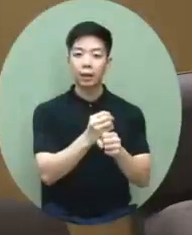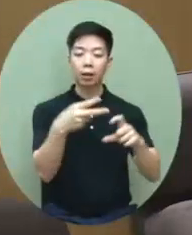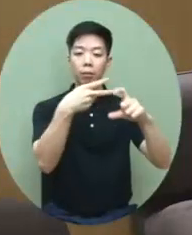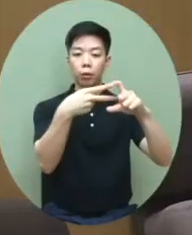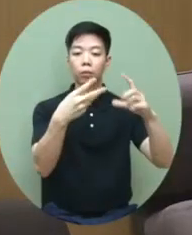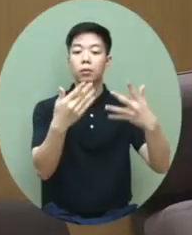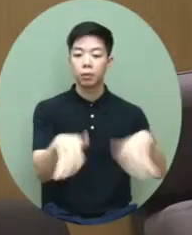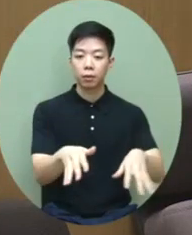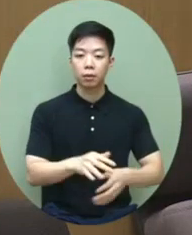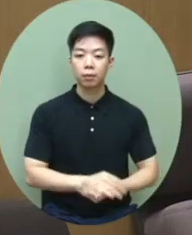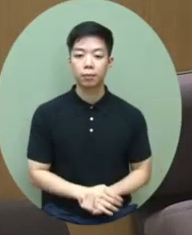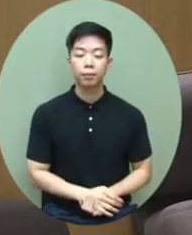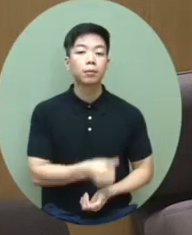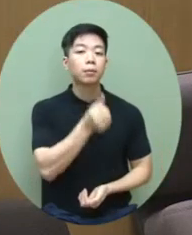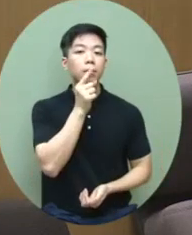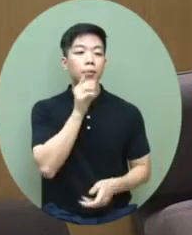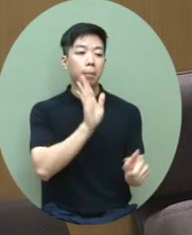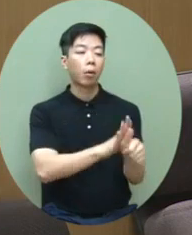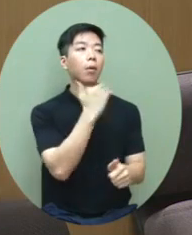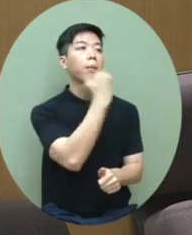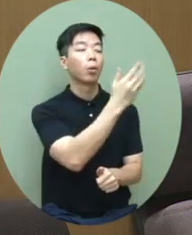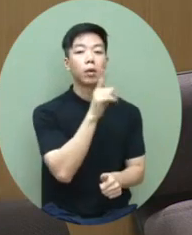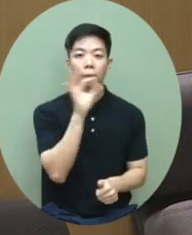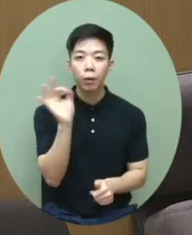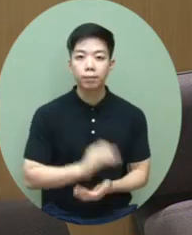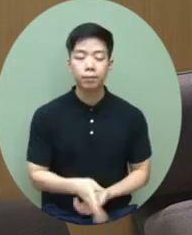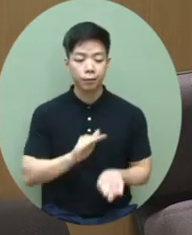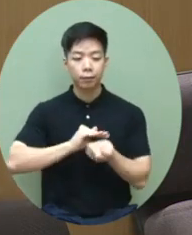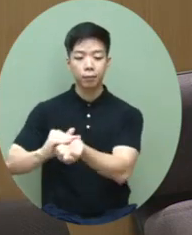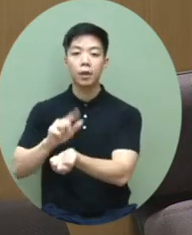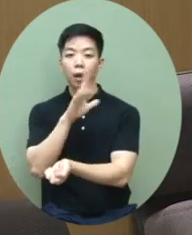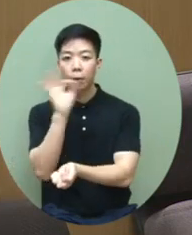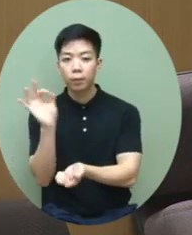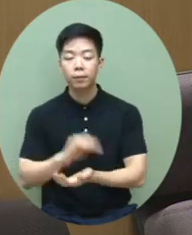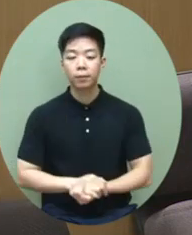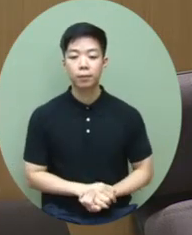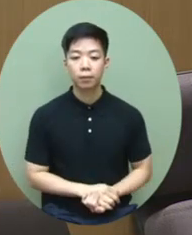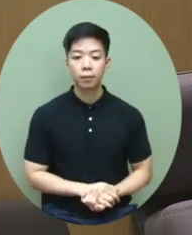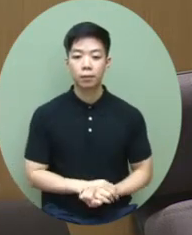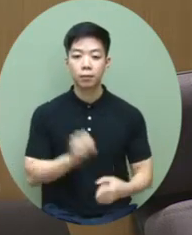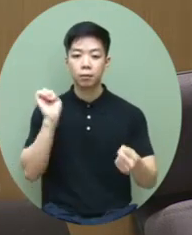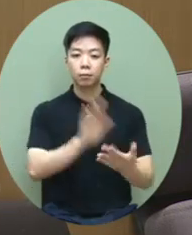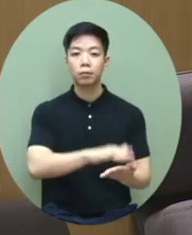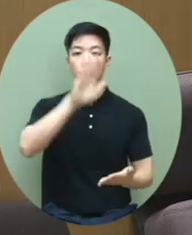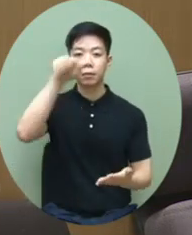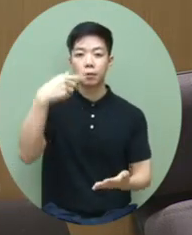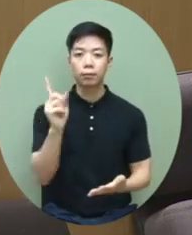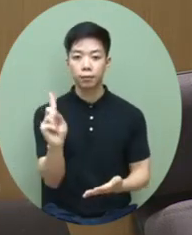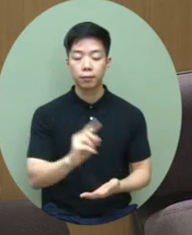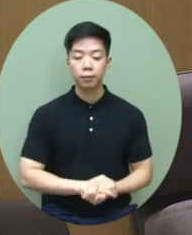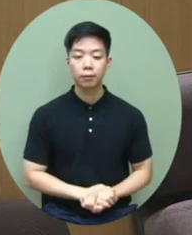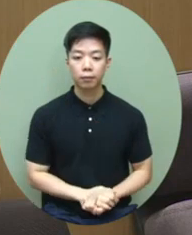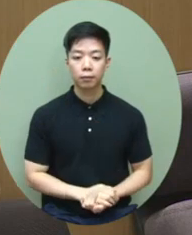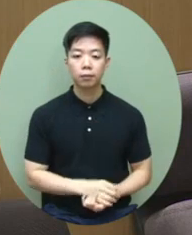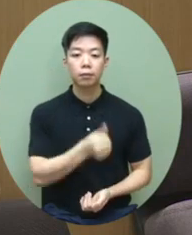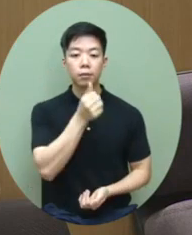後咧，佢有冇佢嘅家人有冇幫佢呈報啦，同埋有冇求醫啦，同埋佢嘅感染途徑到底係點樣嘅咧？即係佢嘅